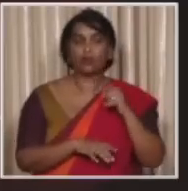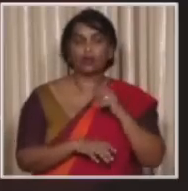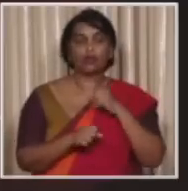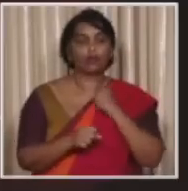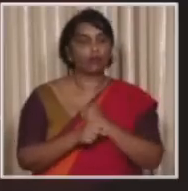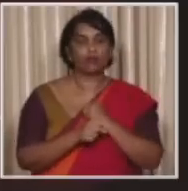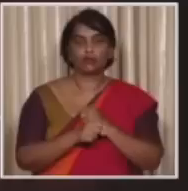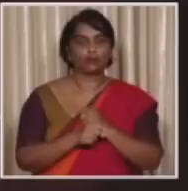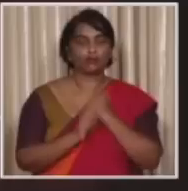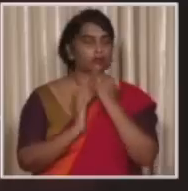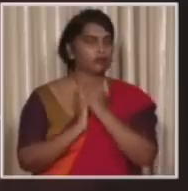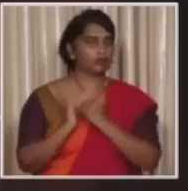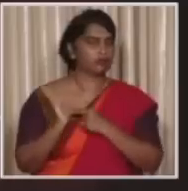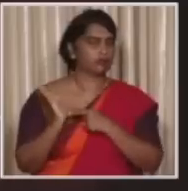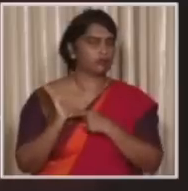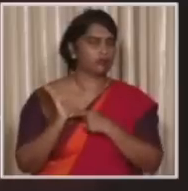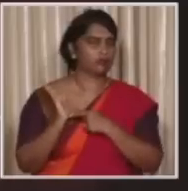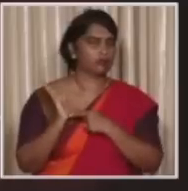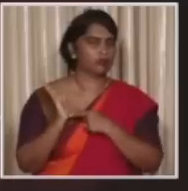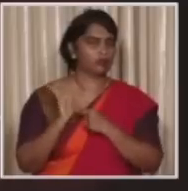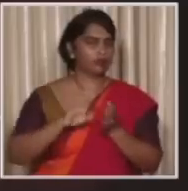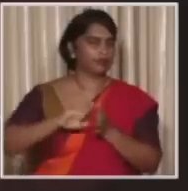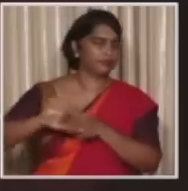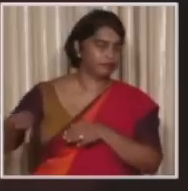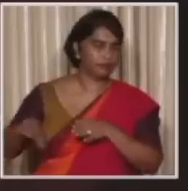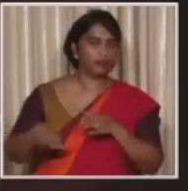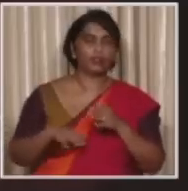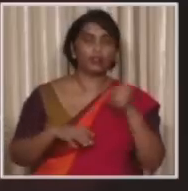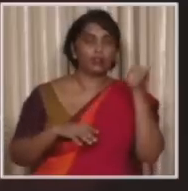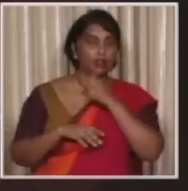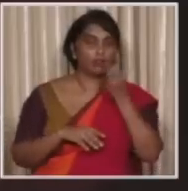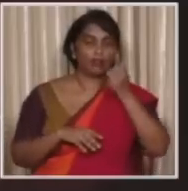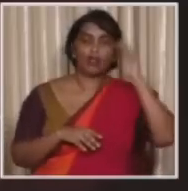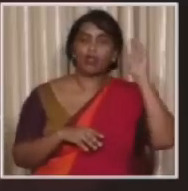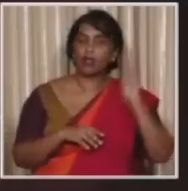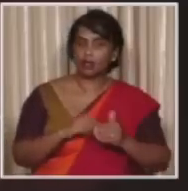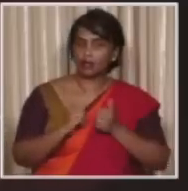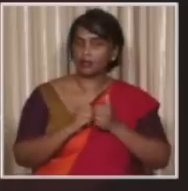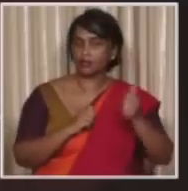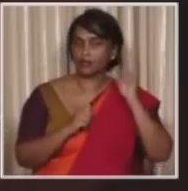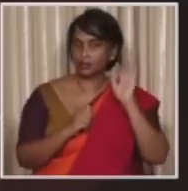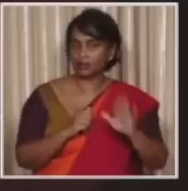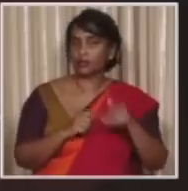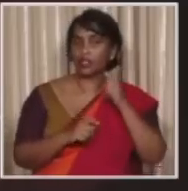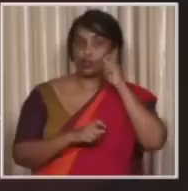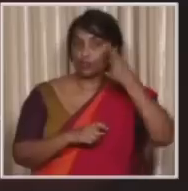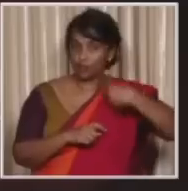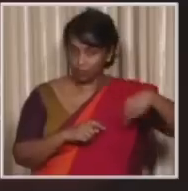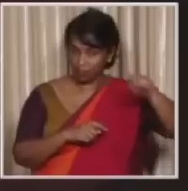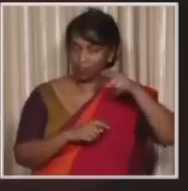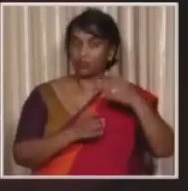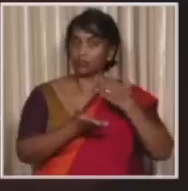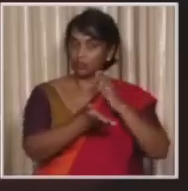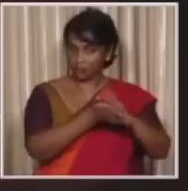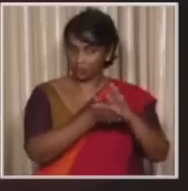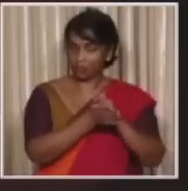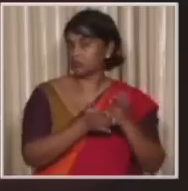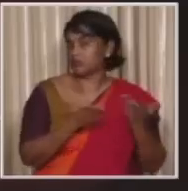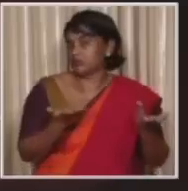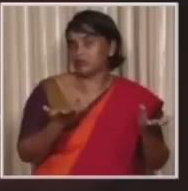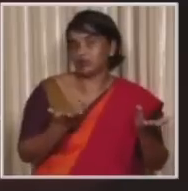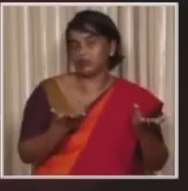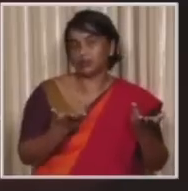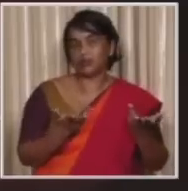ආණ්ඩුව ඒකොන්දේශීය පැත්තකට දාලා අරක්කු මිල අඩු කරන්නට කටයුතු කරන්නේ ජනතාවගේ යහපතටද? එහෙම